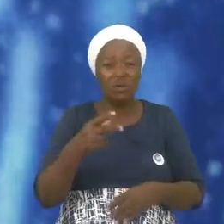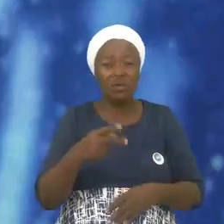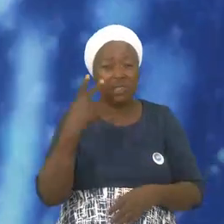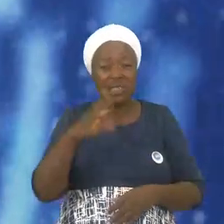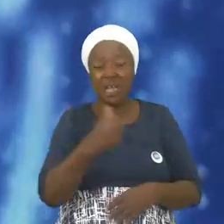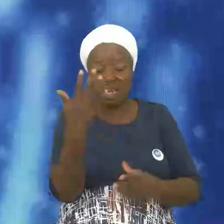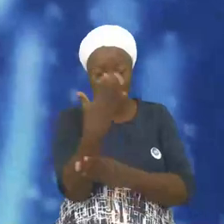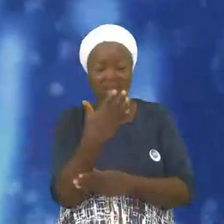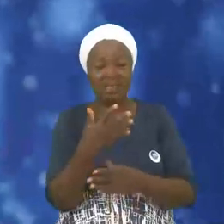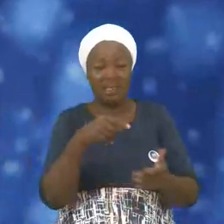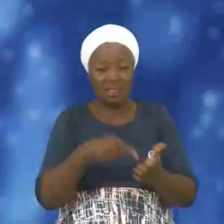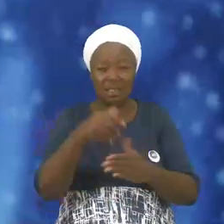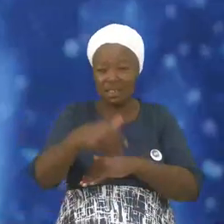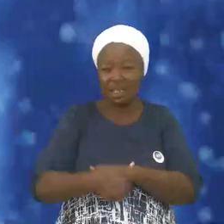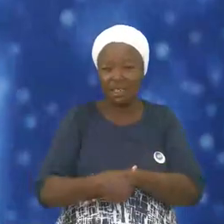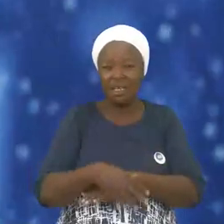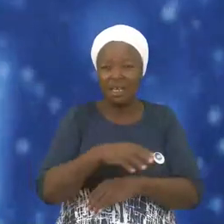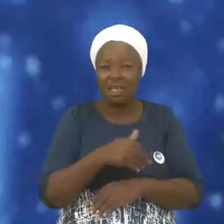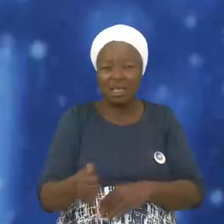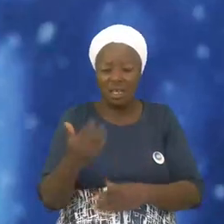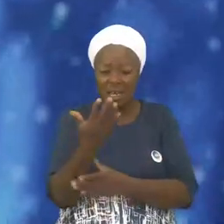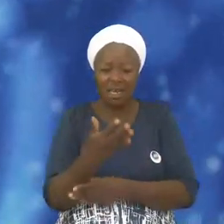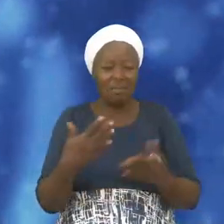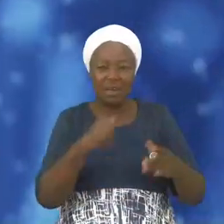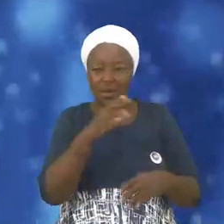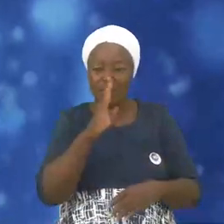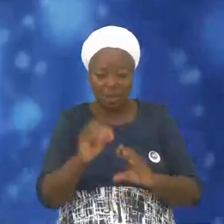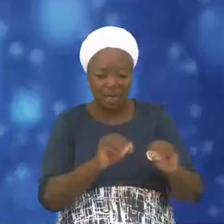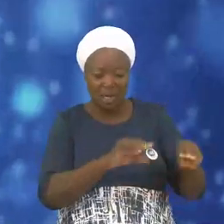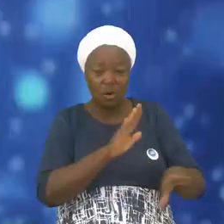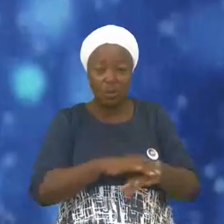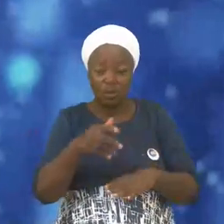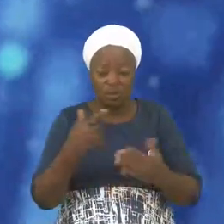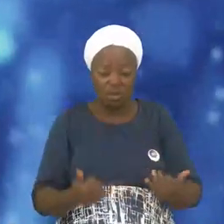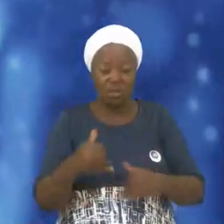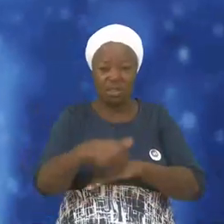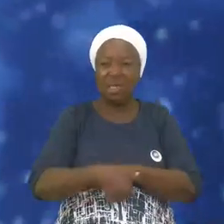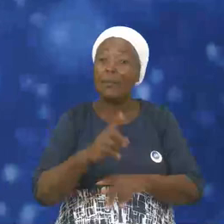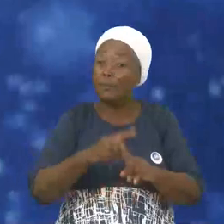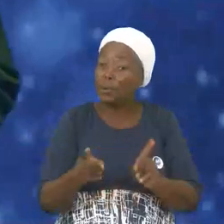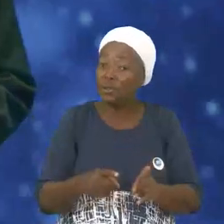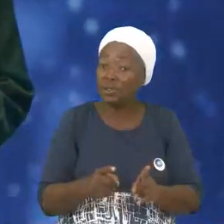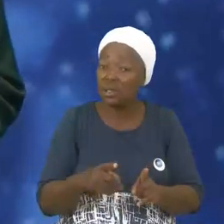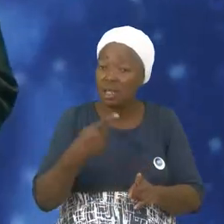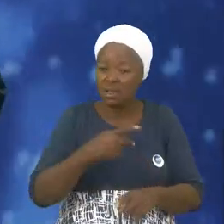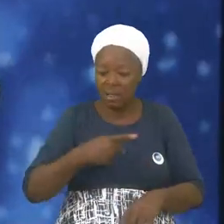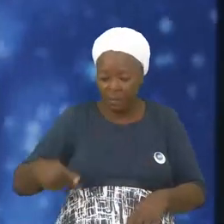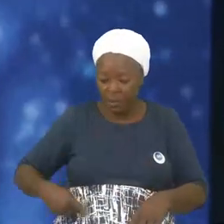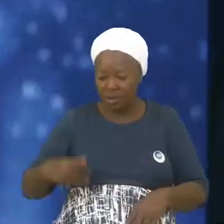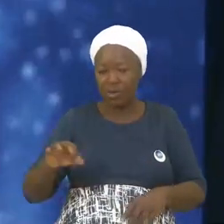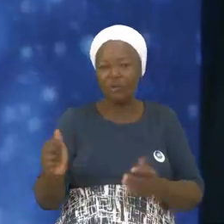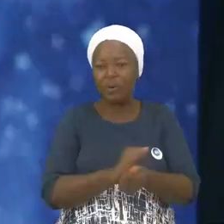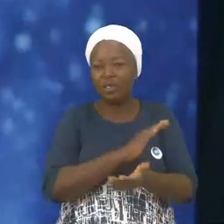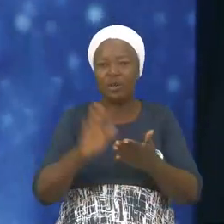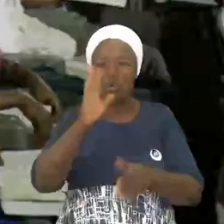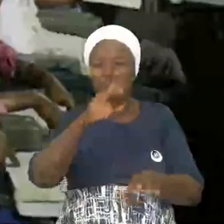pas voir des signes aujourd'hui. Tu peux ne pas voir une main ce soir. La main peut ne pas être imposée sur